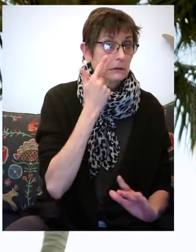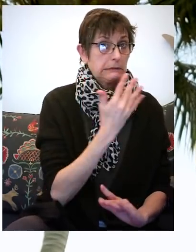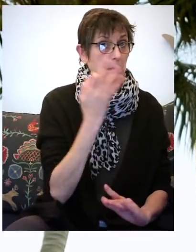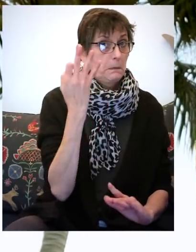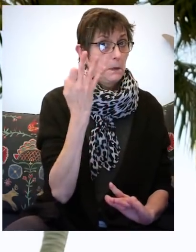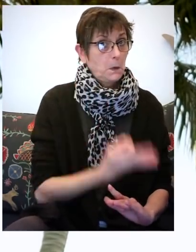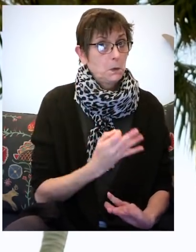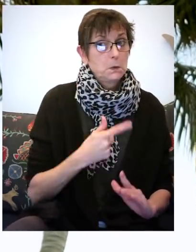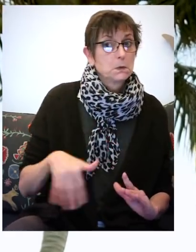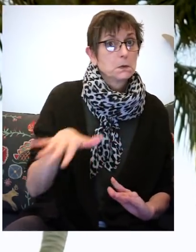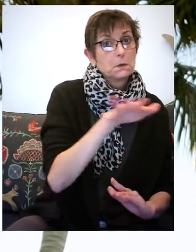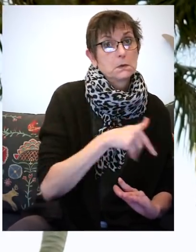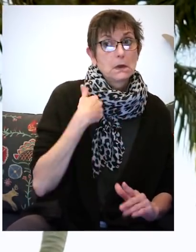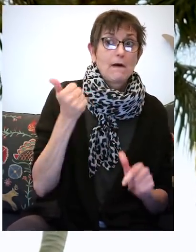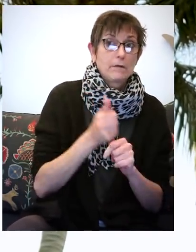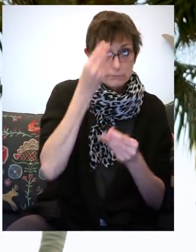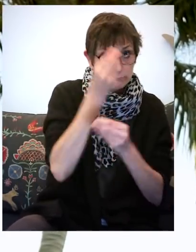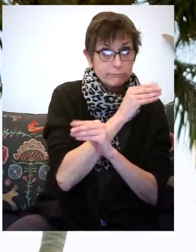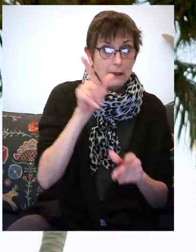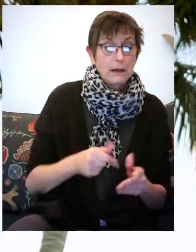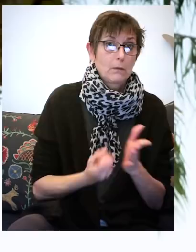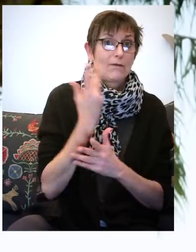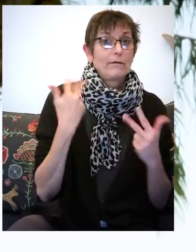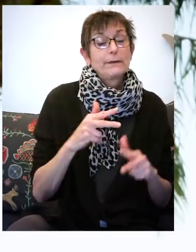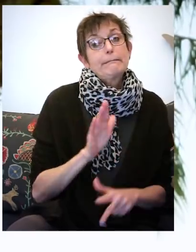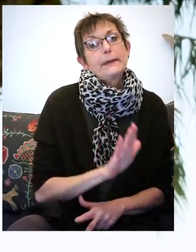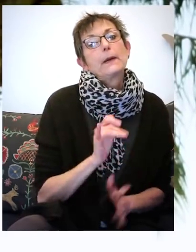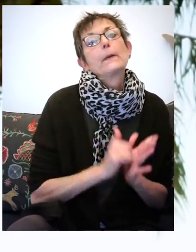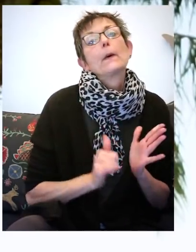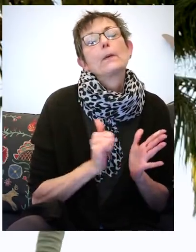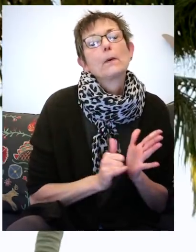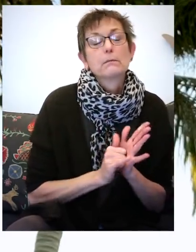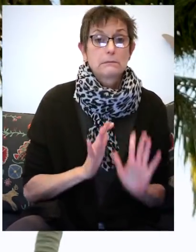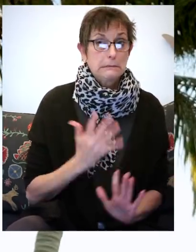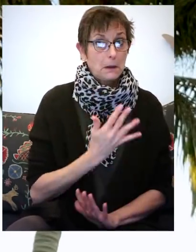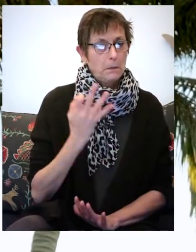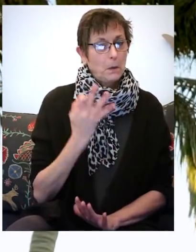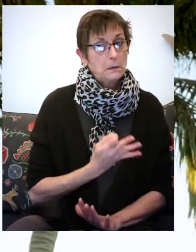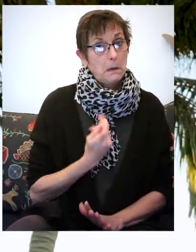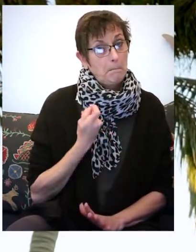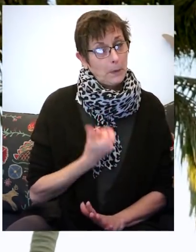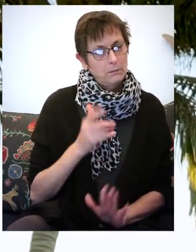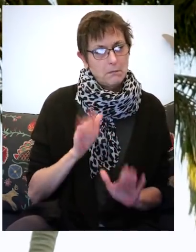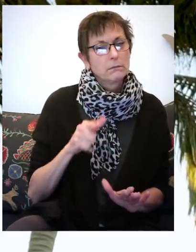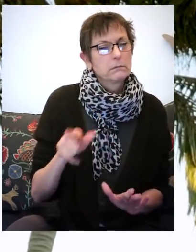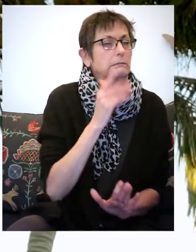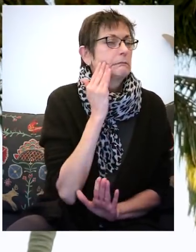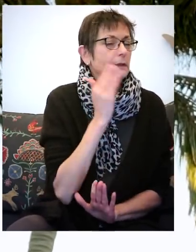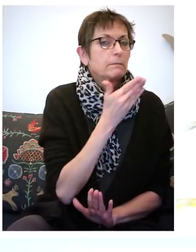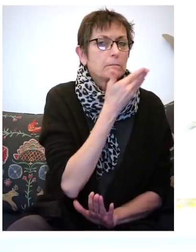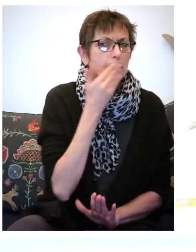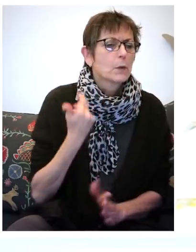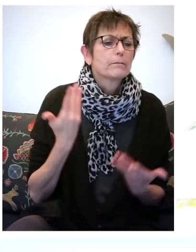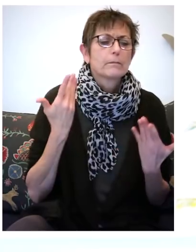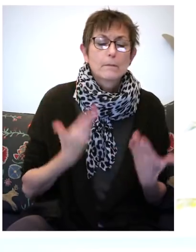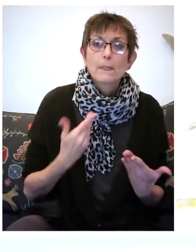leur fil d'abonnement et dans les notifications qu'il y a une nouvelle vidéo sur la chaîne. Joie de YouTube! C'est pas beaucoup, donc mettons toutes les chances de notre côté.